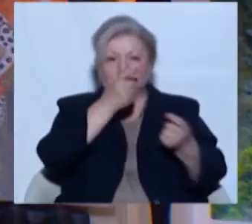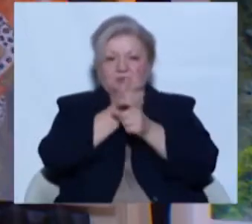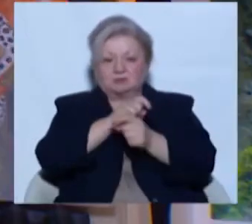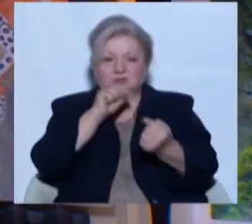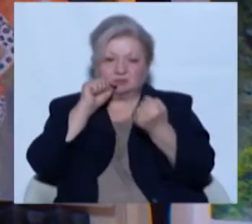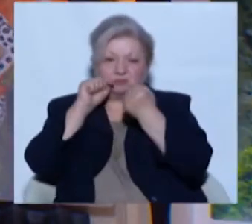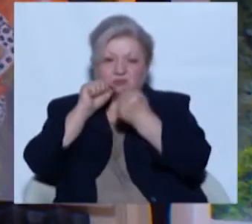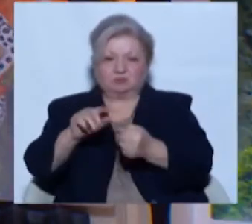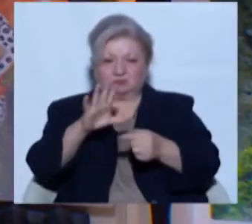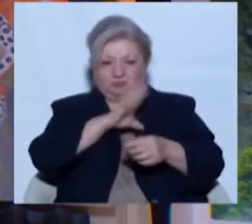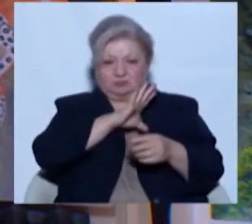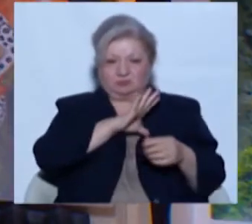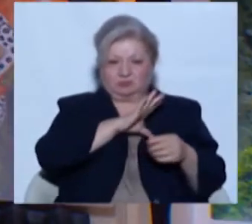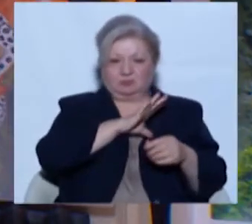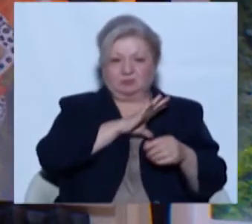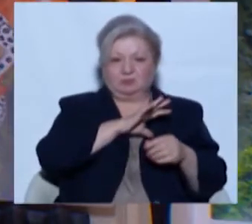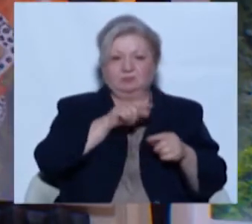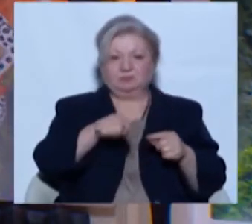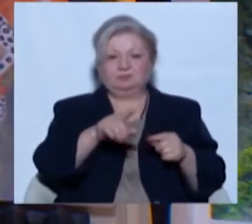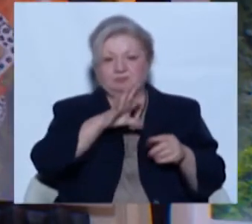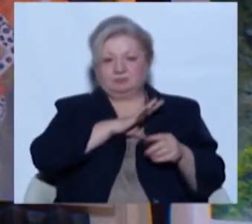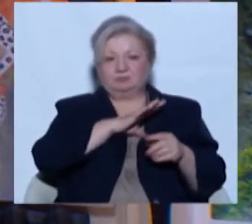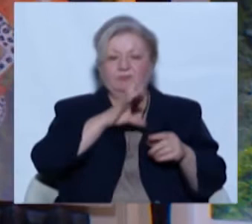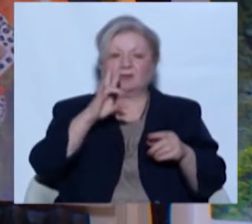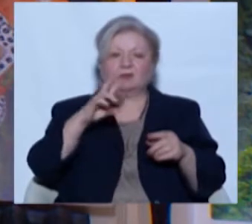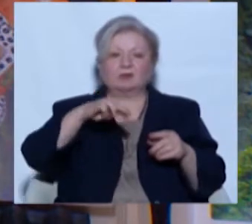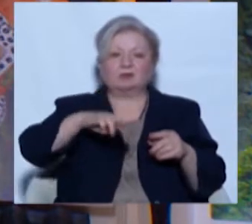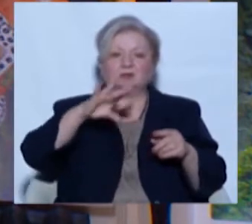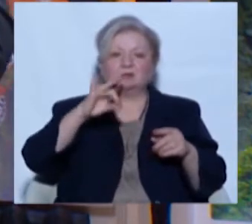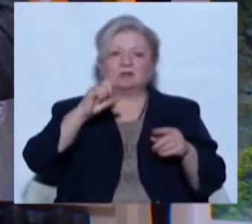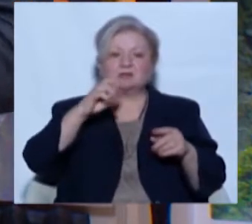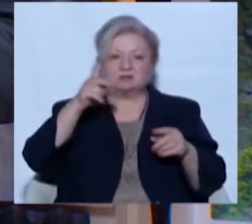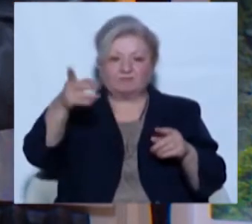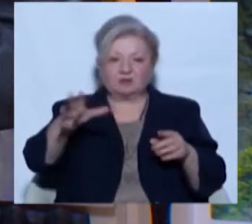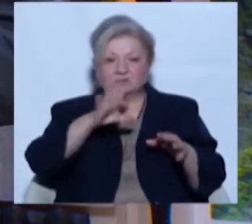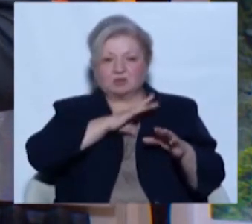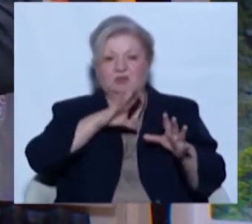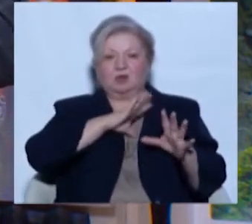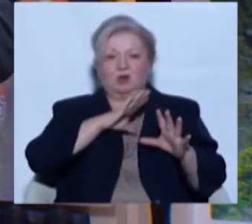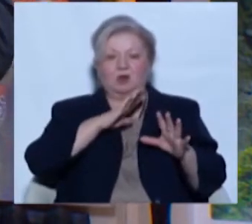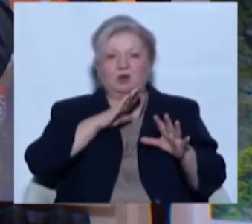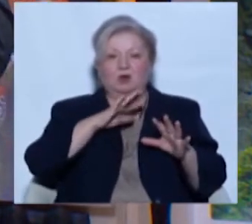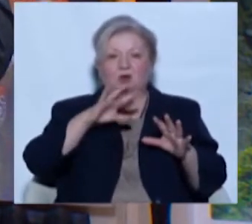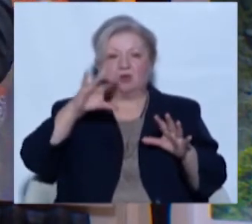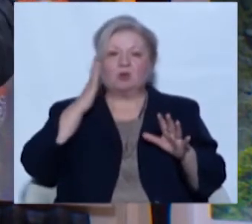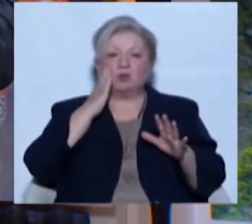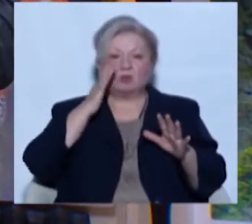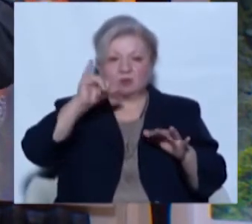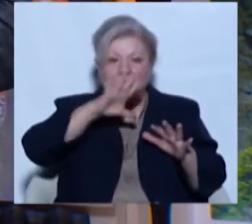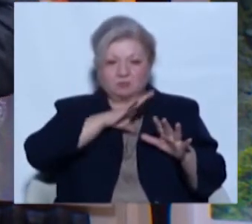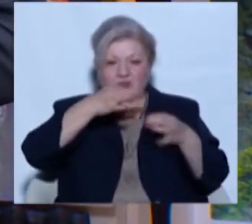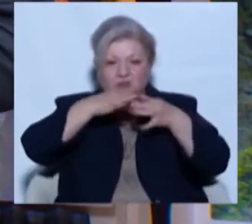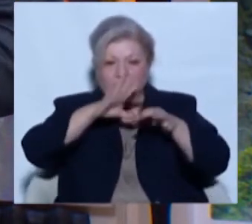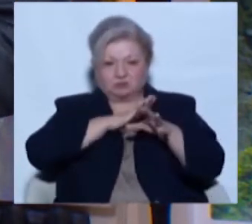პოლიტიკით განეიტრალება სცადა, განსაკუთრებით ტრანსილვანიაში, სადაც ეთნიკური უნგრელები ცხოვრობდნენ, დიდი